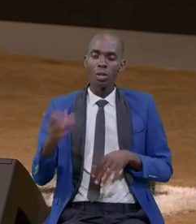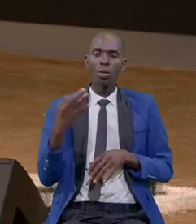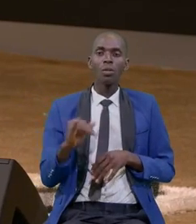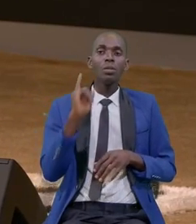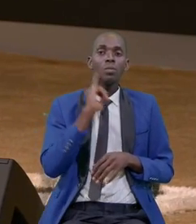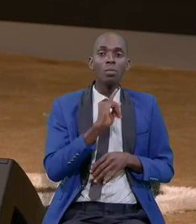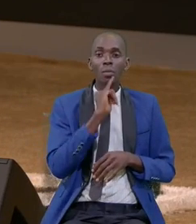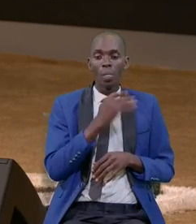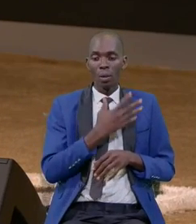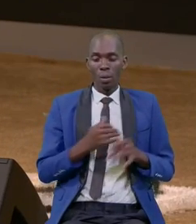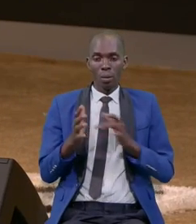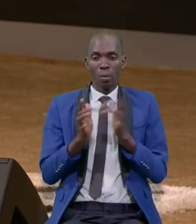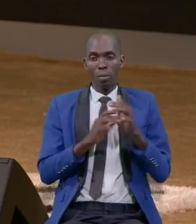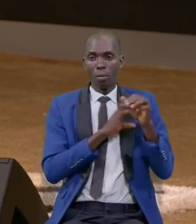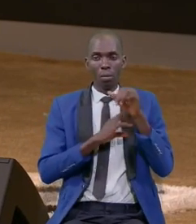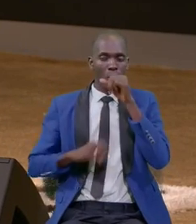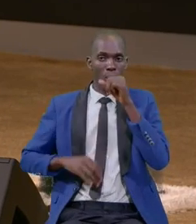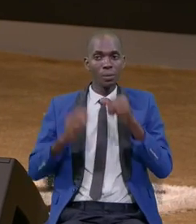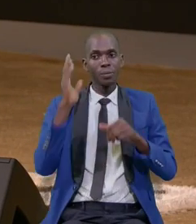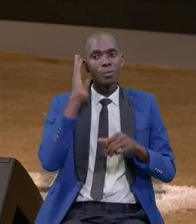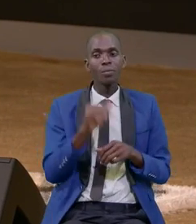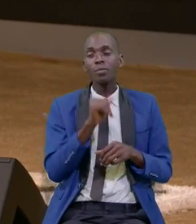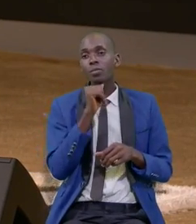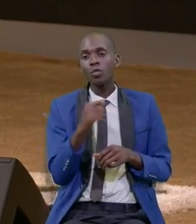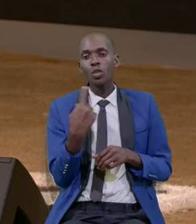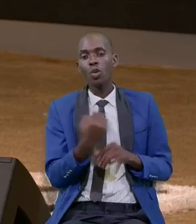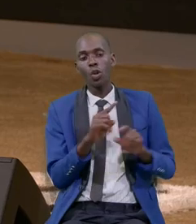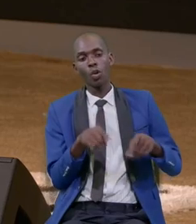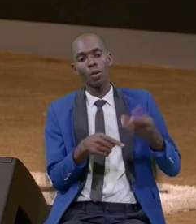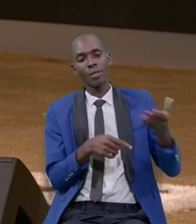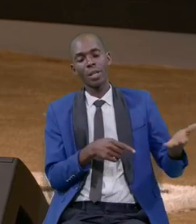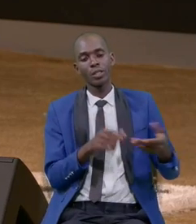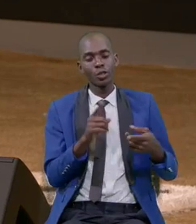il ne serait pas dans la communauté des enfants d'Israël. Jésus